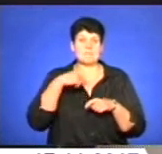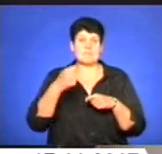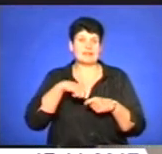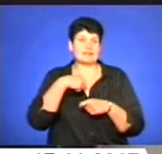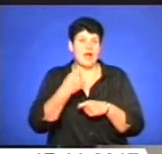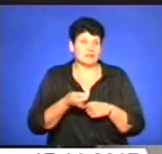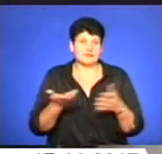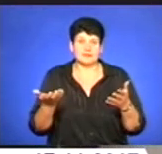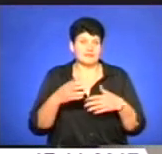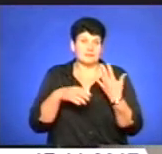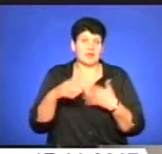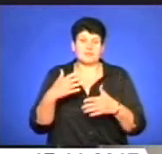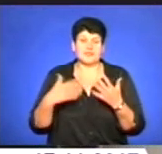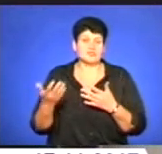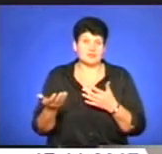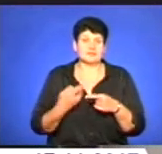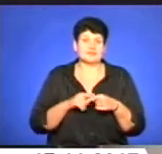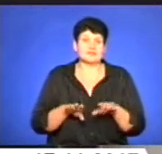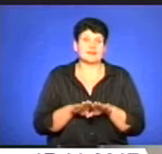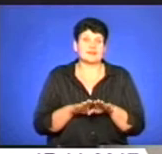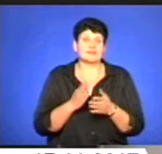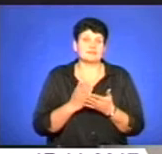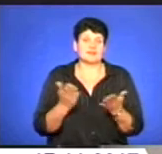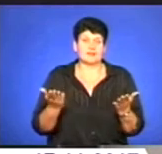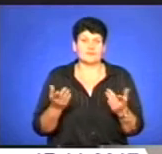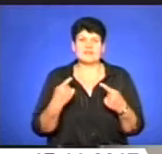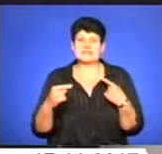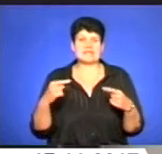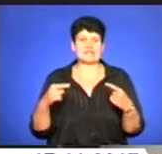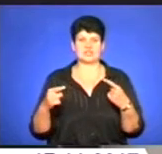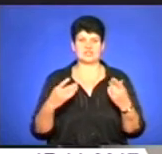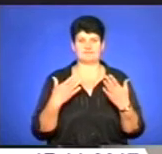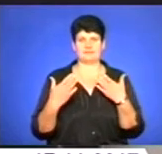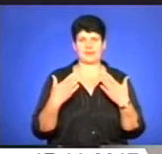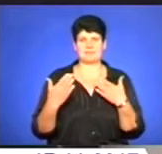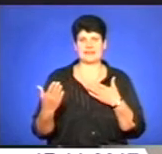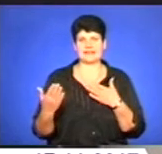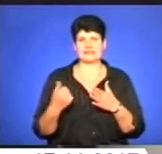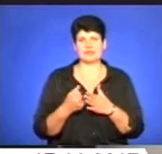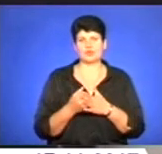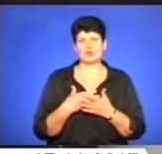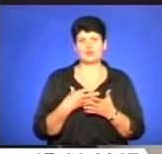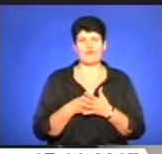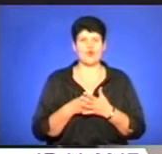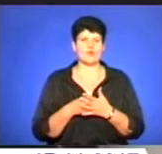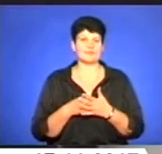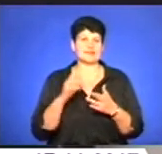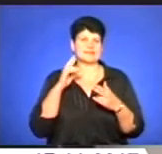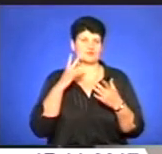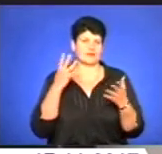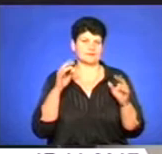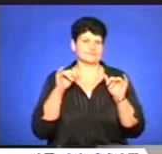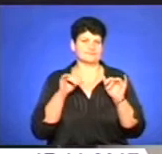одну корзину. Це так і є. У нас зовсім інший підхід до свого сексуального партнера